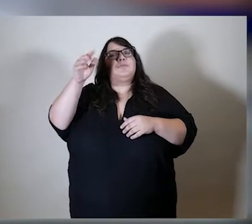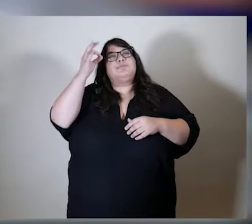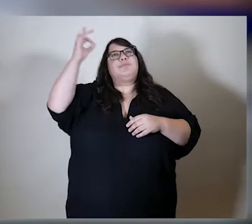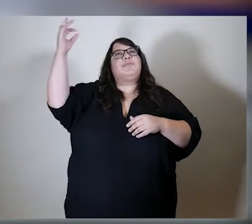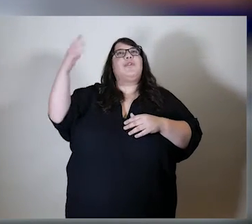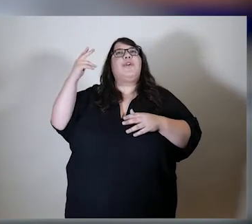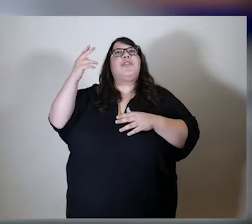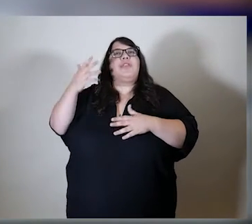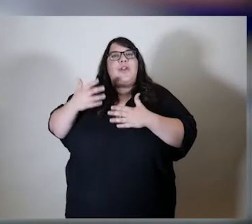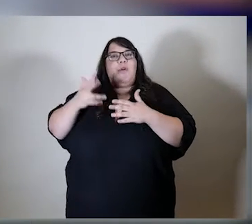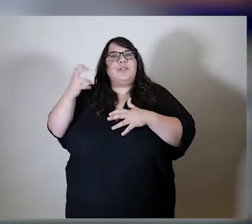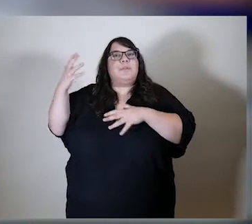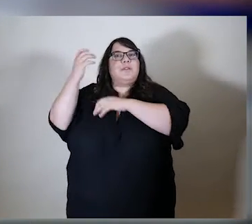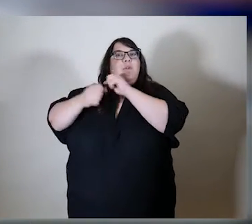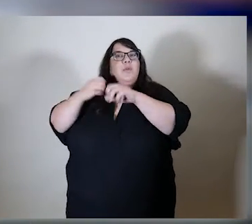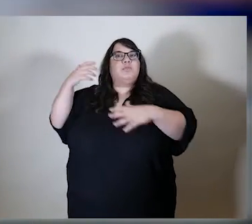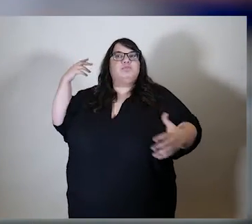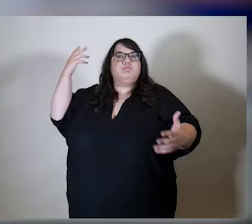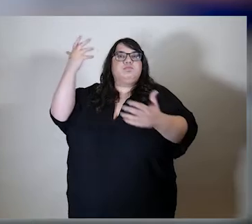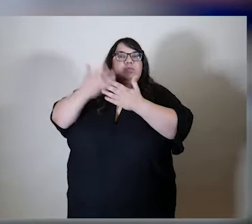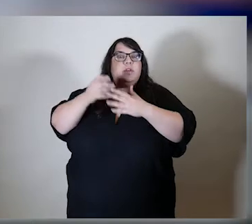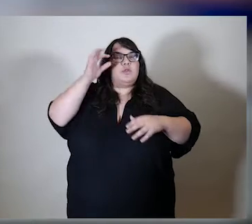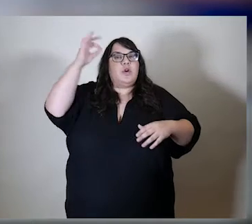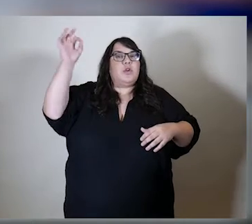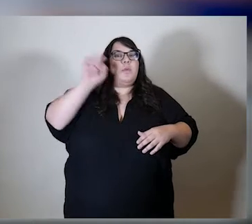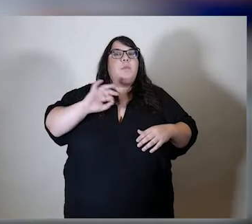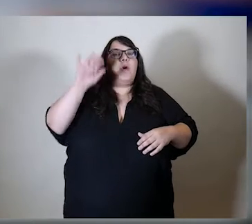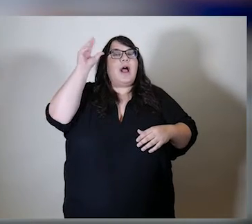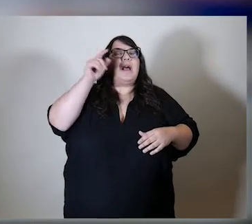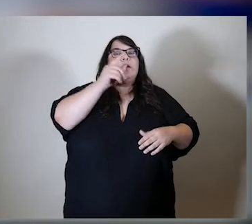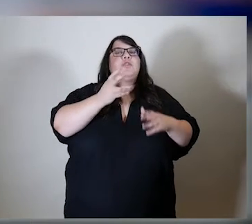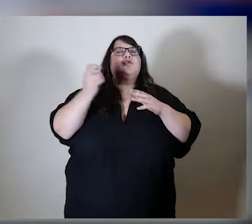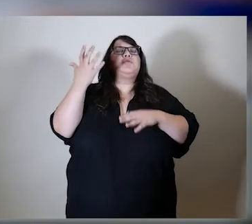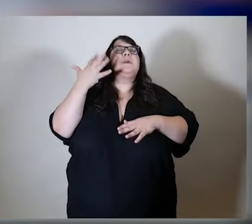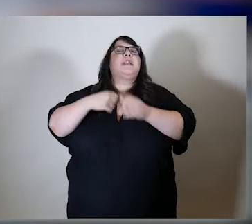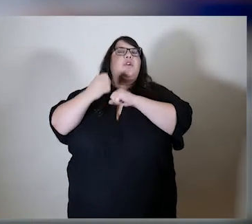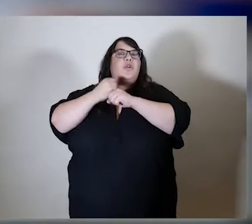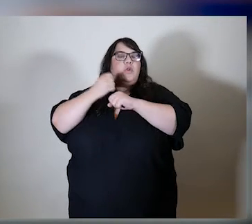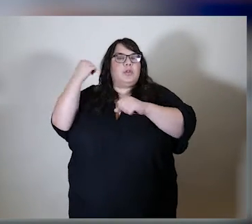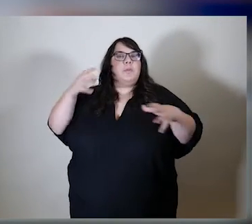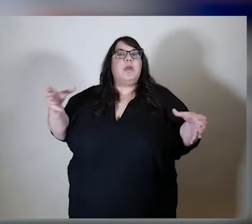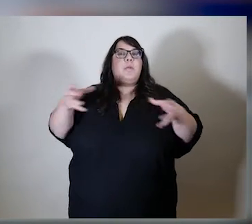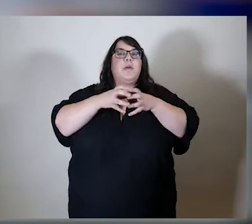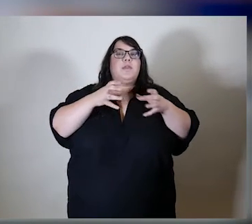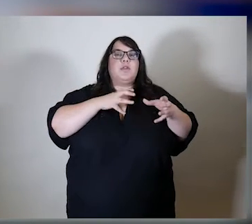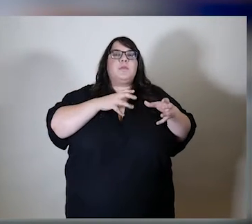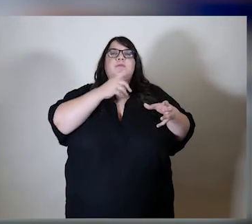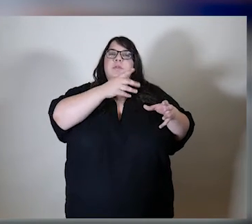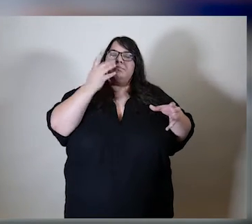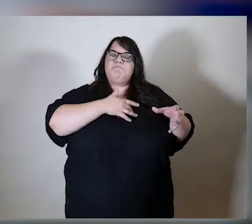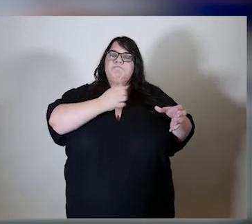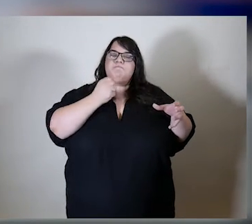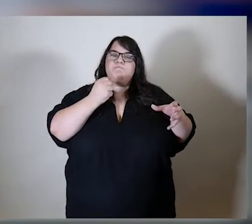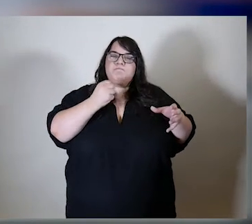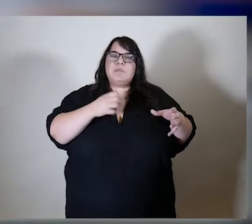θεσμός 85 χρόνων για όλη την Ελλάδα. Αυτό το όραμα στο Αγρίνιο πριν 25 χρόνια, μια ομάδα ανθρώπων που είχαν περίσσευμα